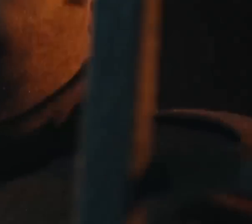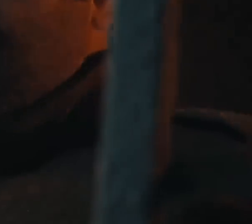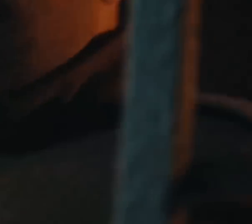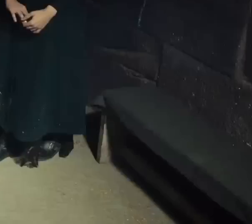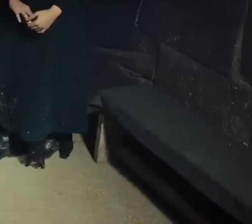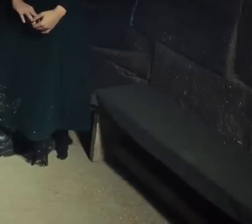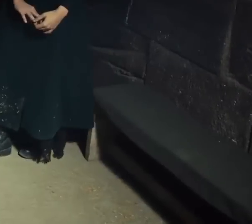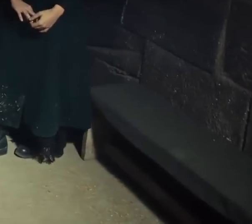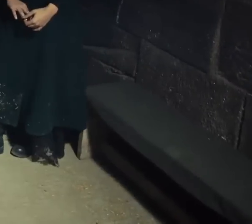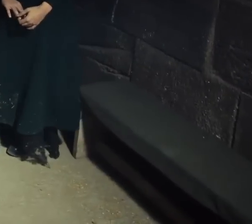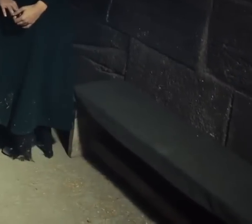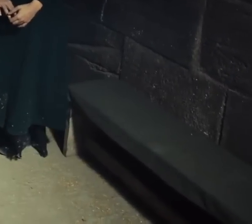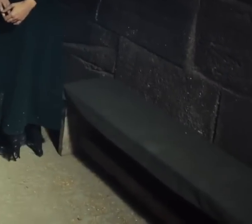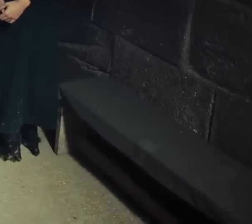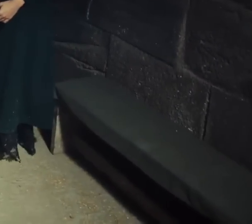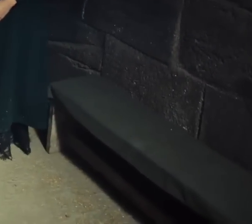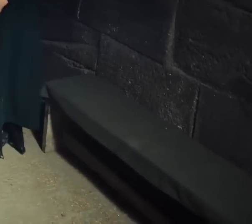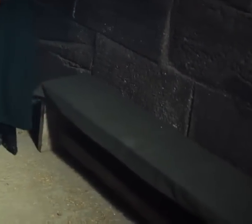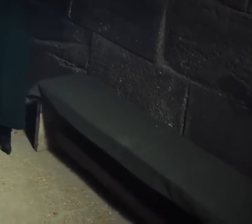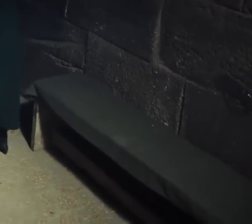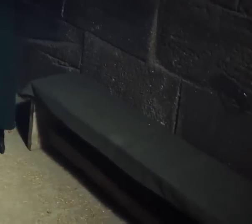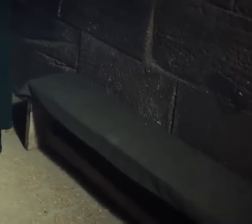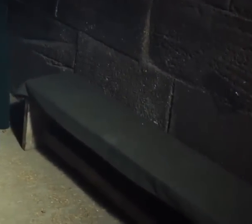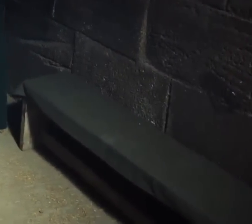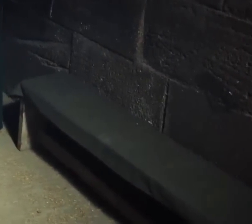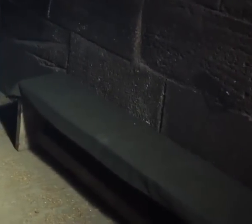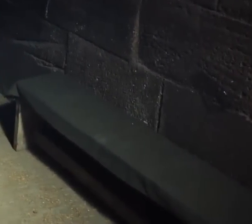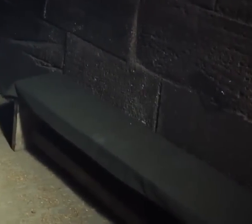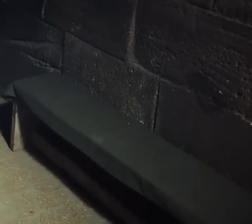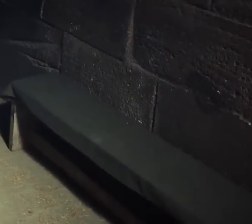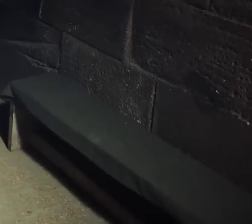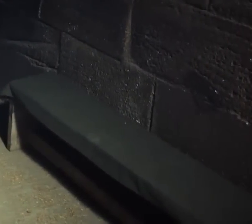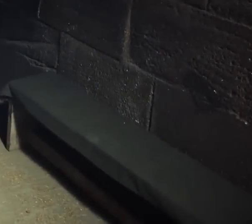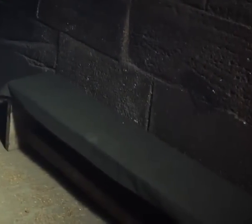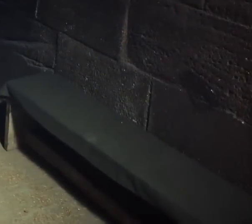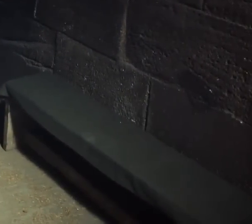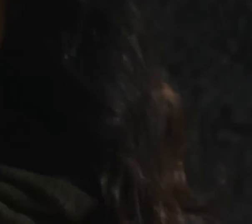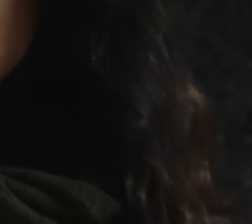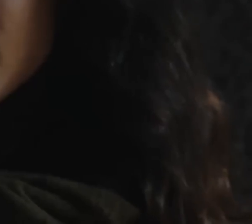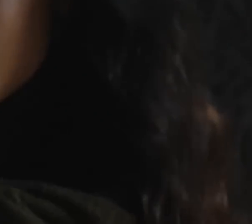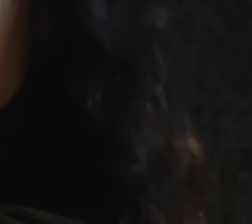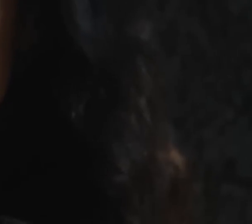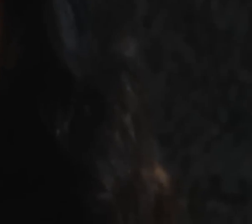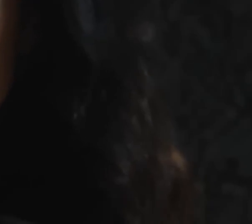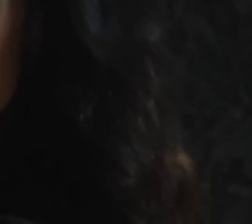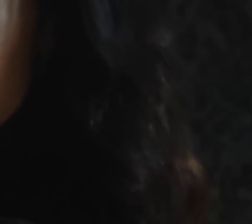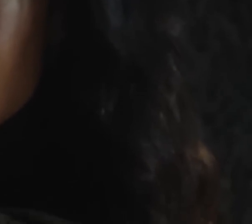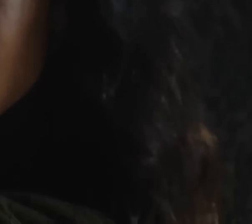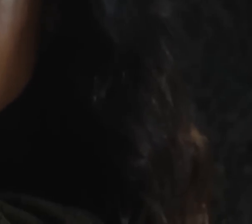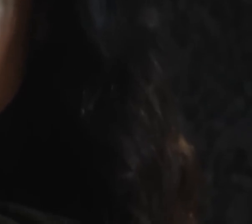Fethi içeri girip Farah'ın karşısında durdu. Farah tebessüm ederek çiçeği aldı. Fethi'nin gözlerine bakarak kokluyor.